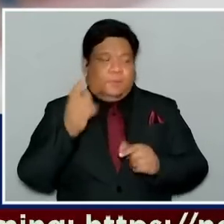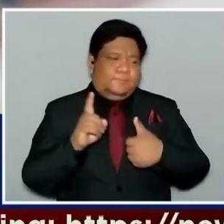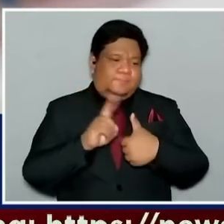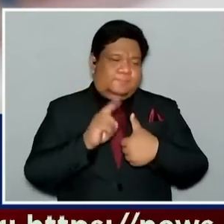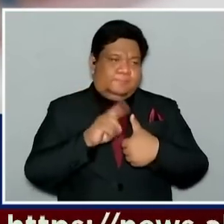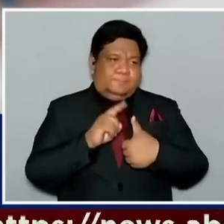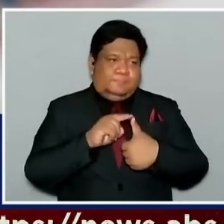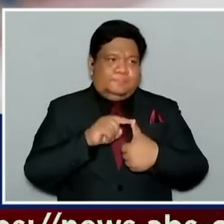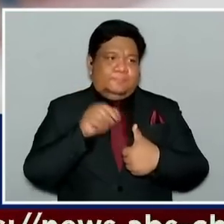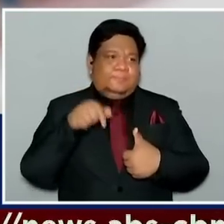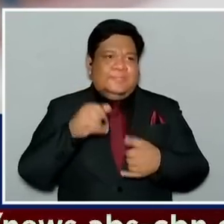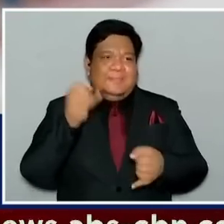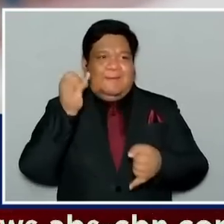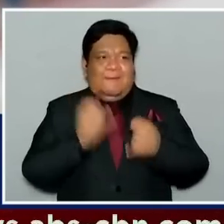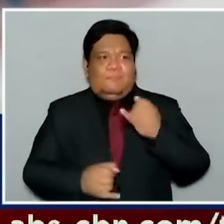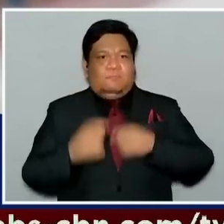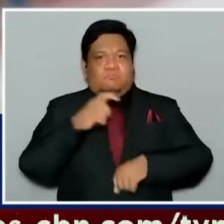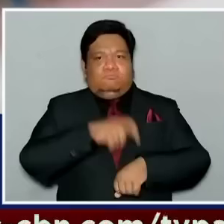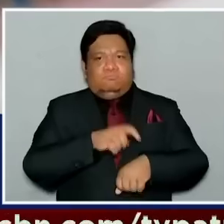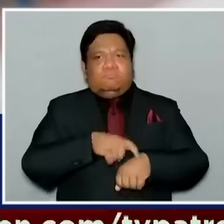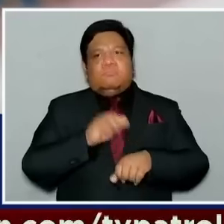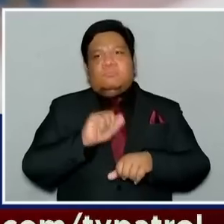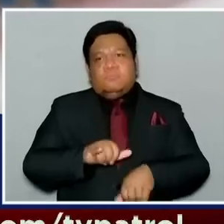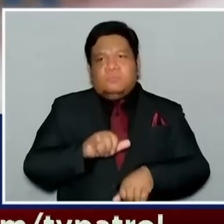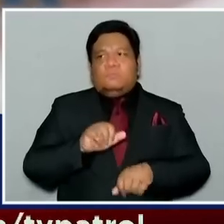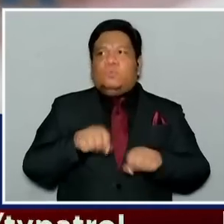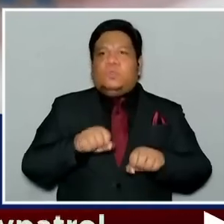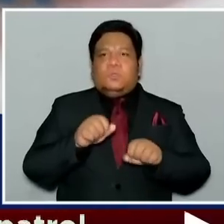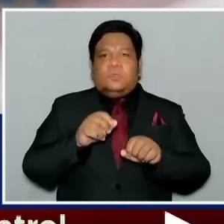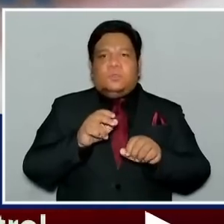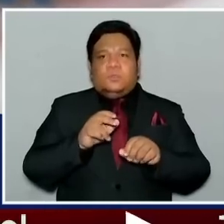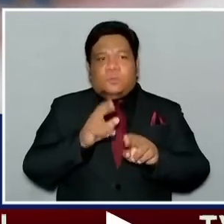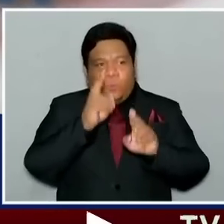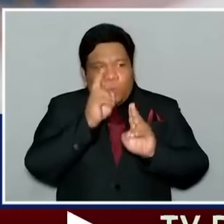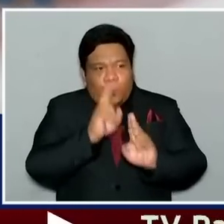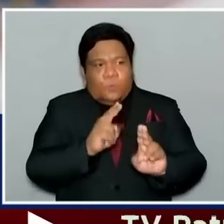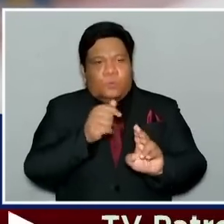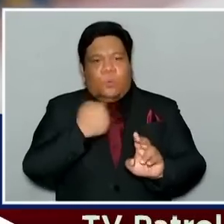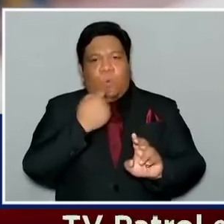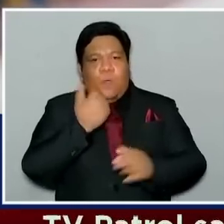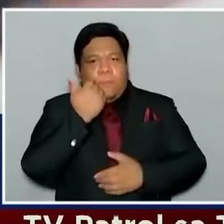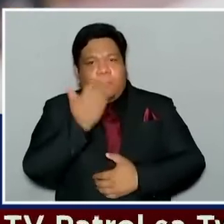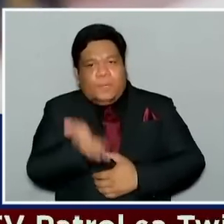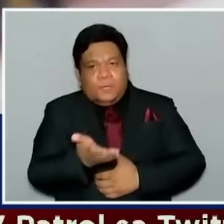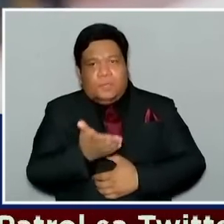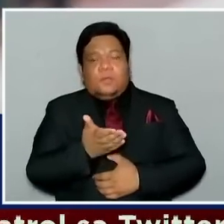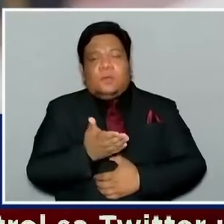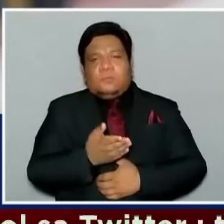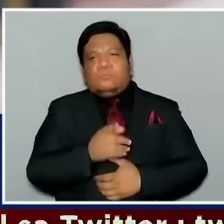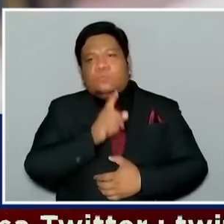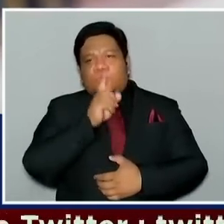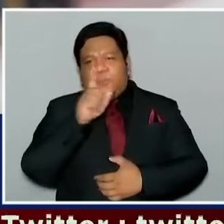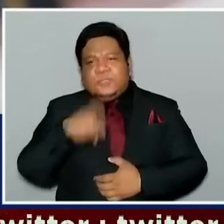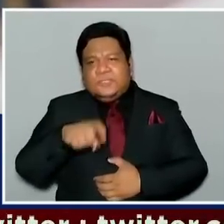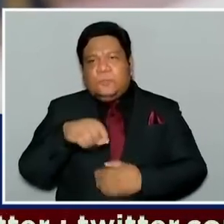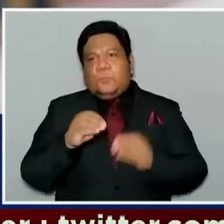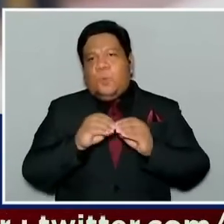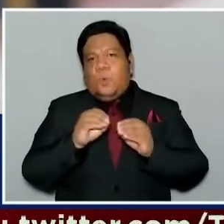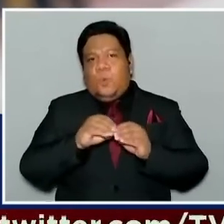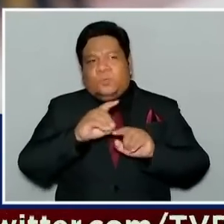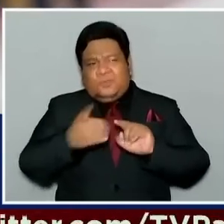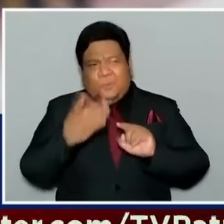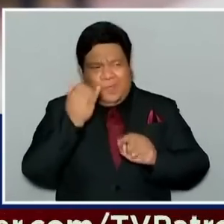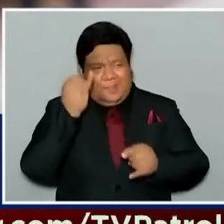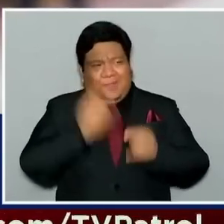the last time that we can pay homage to that dead body, dead person, di ba? So kailangan mas malaki kasi last naman na niya